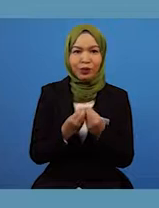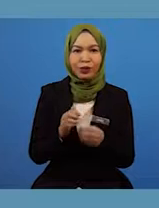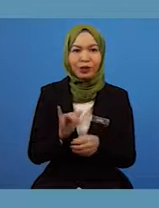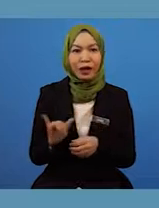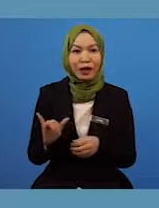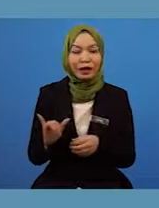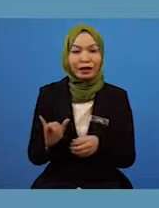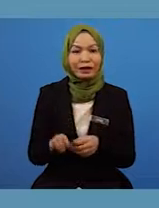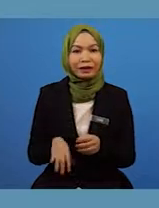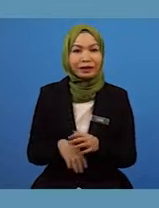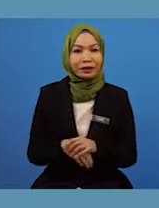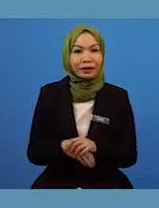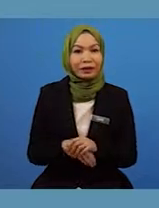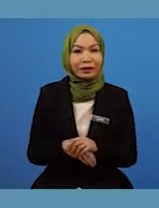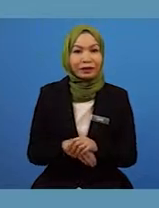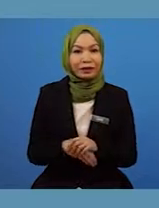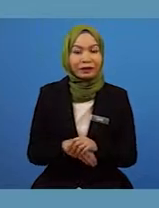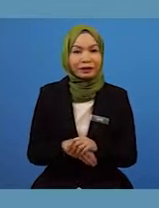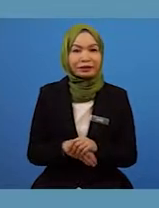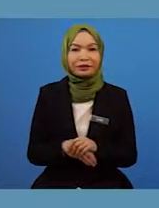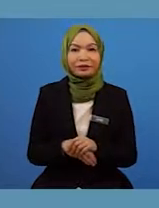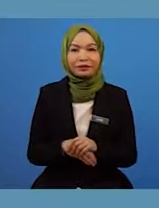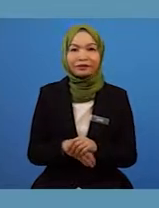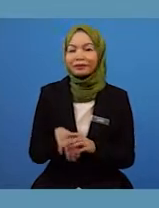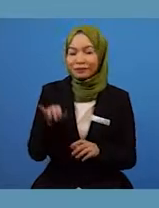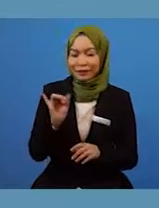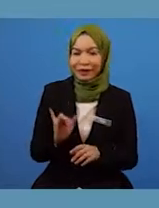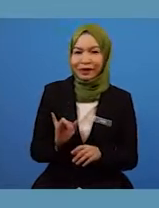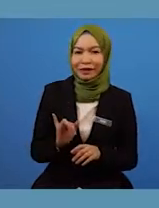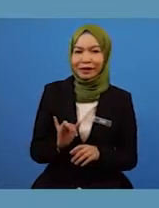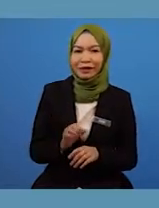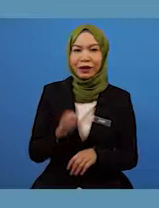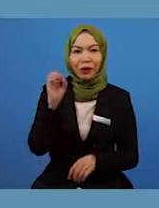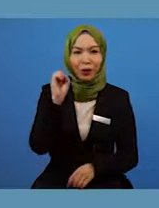C8H18 adalah... Ya, terbaik murid-murid.